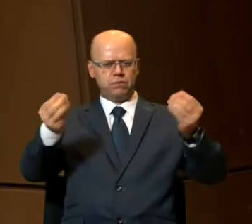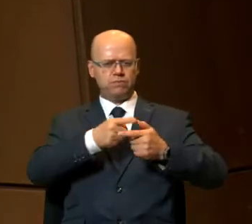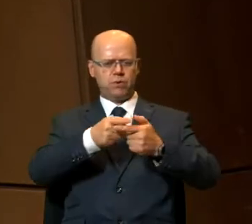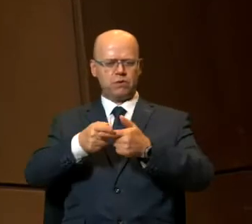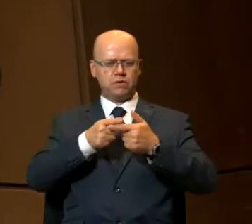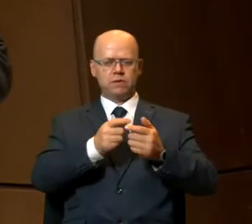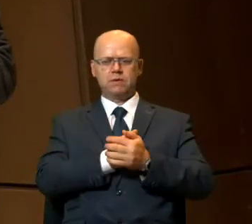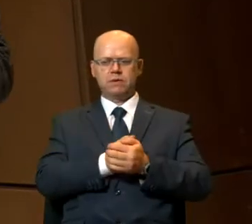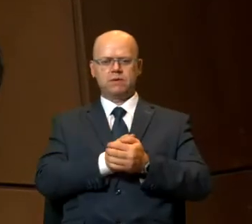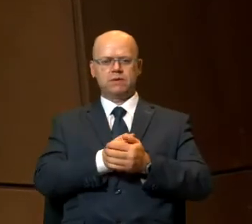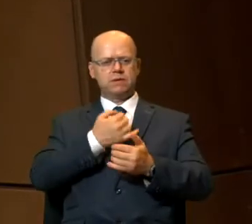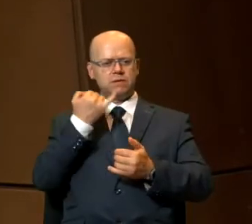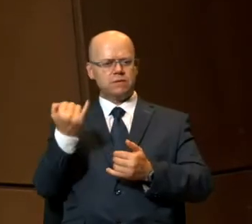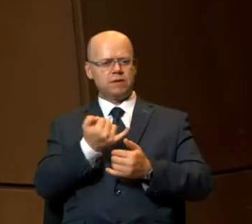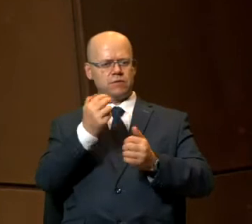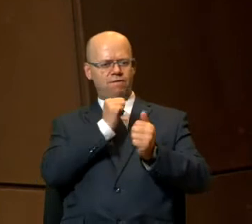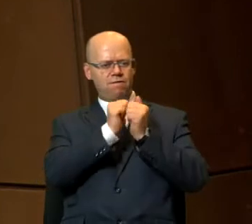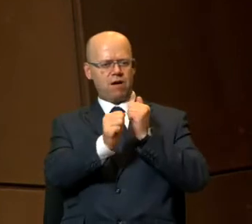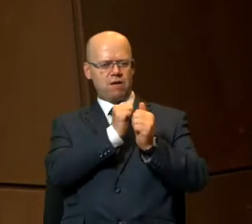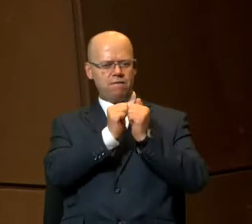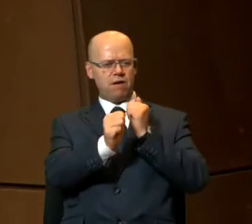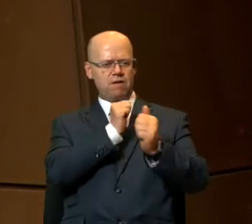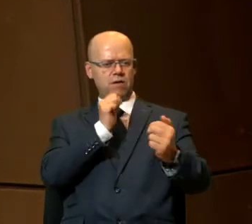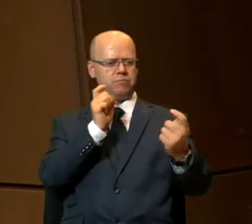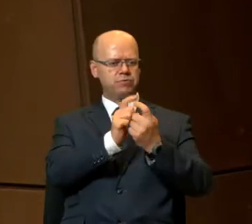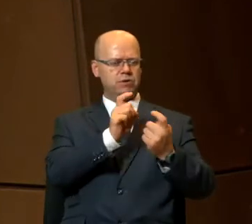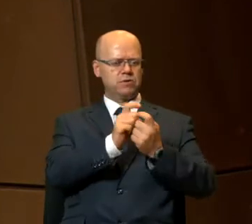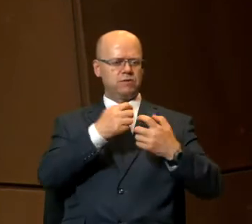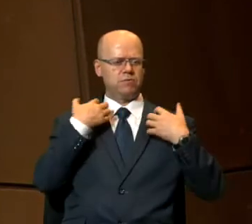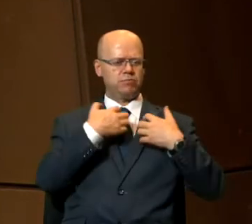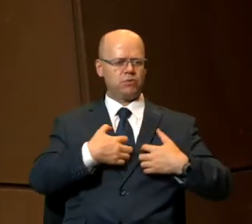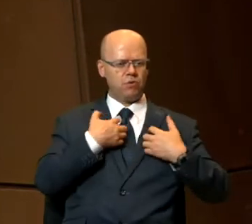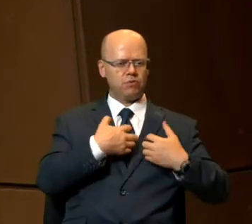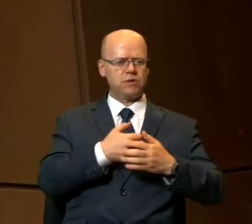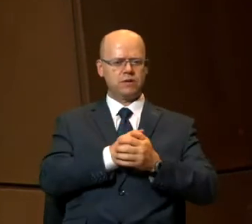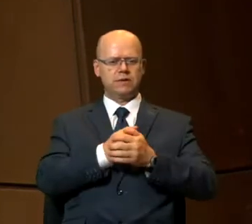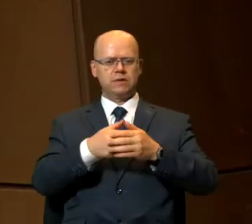stanie permanentnej walki z przyrodą na poziomie średnim.